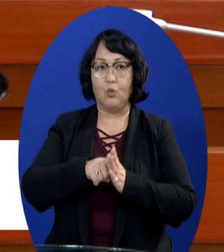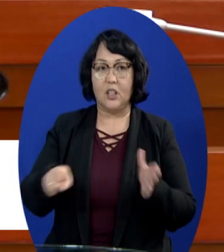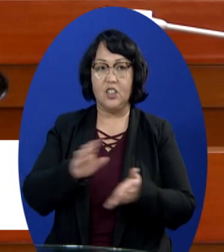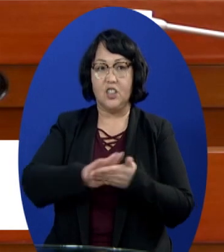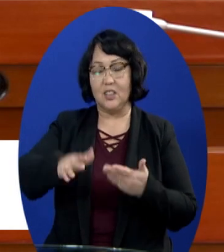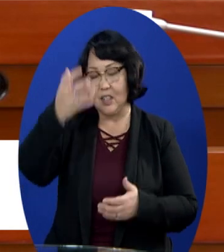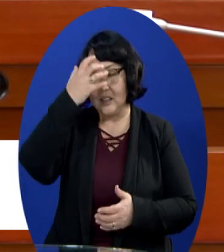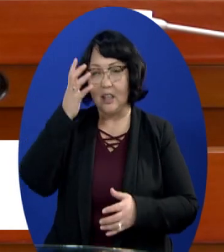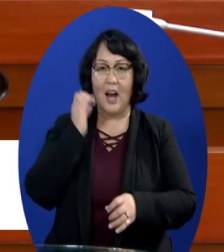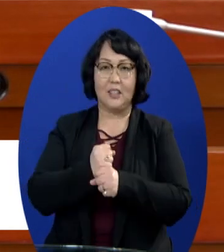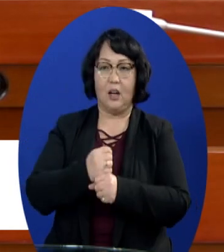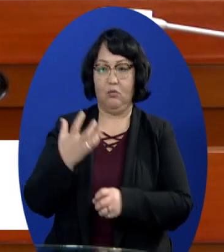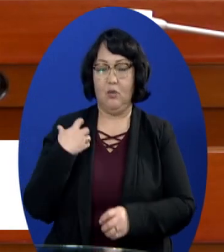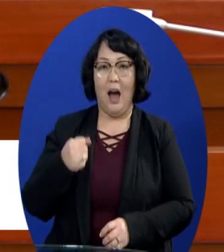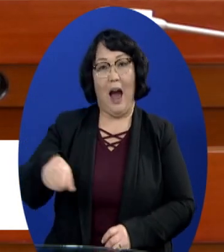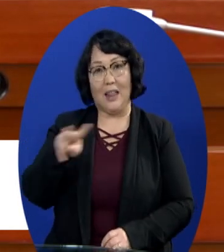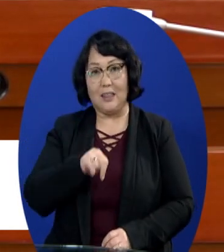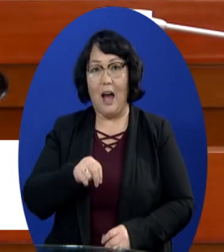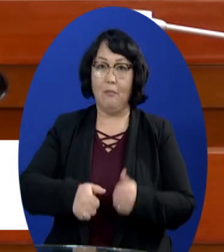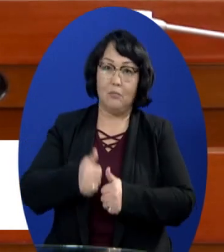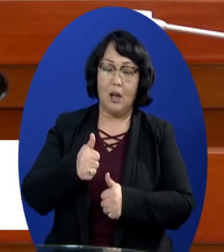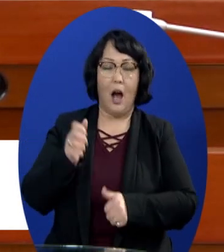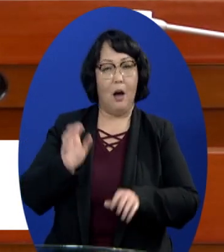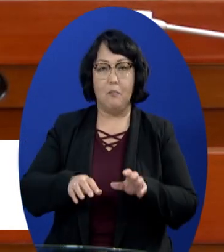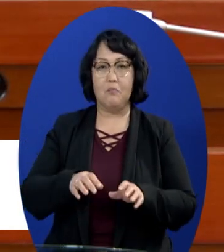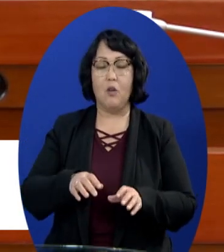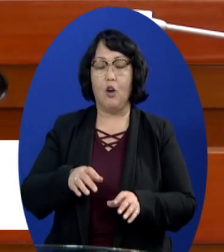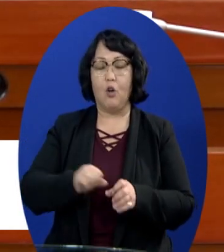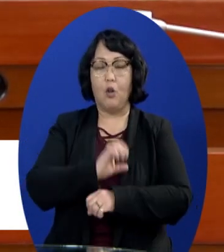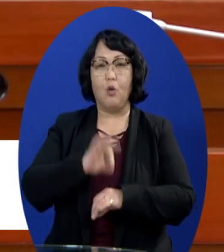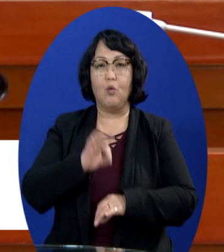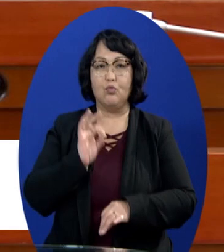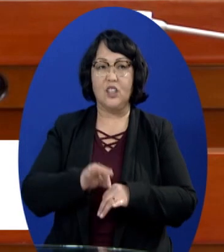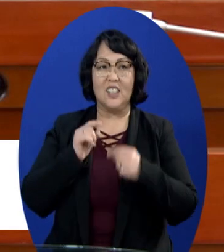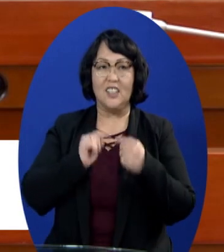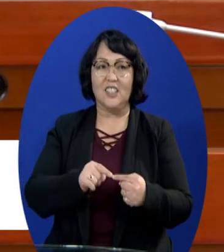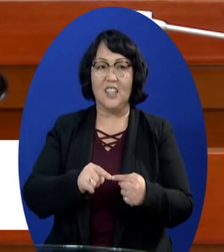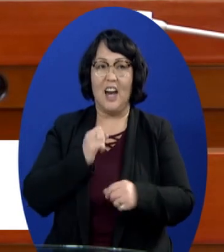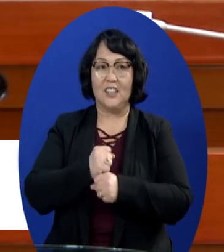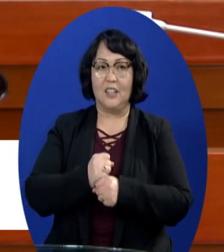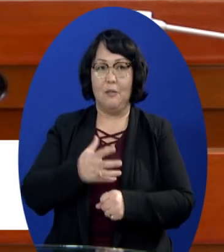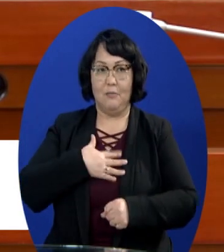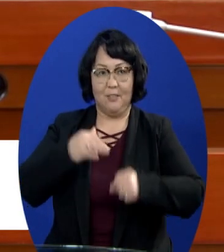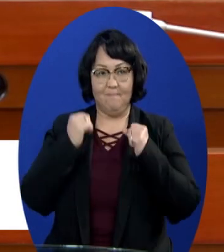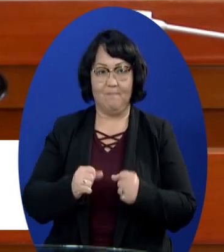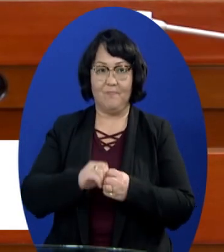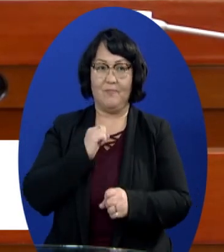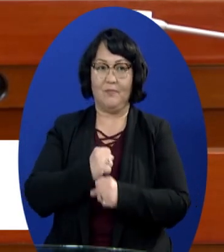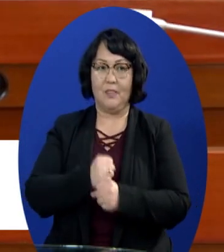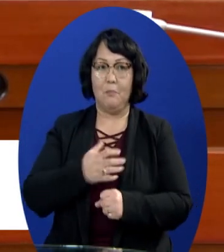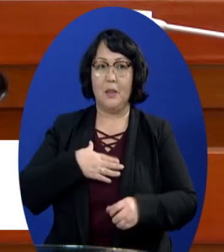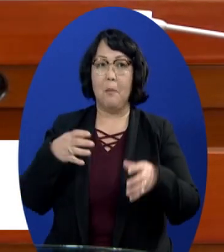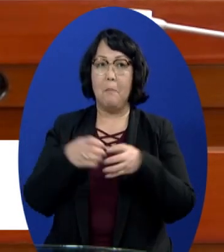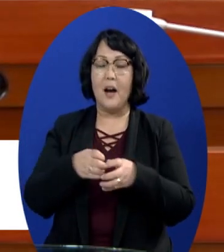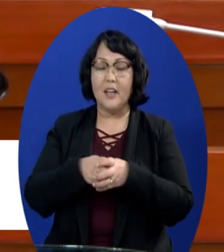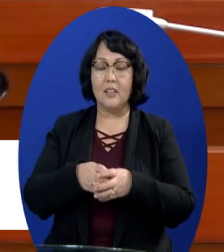байсан. Алдаатай оноотойч коронавирус COVID-19-ийн эсрэг тэмцсэн миний тэмцэл, манай багийн